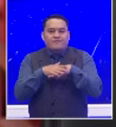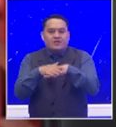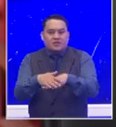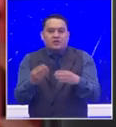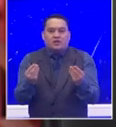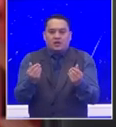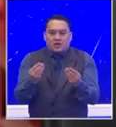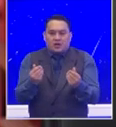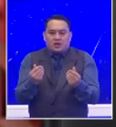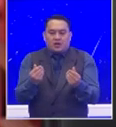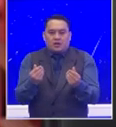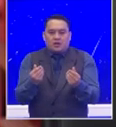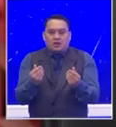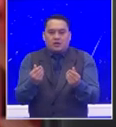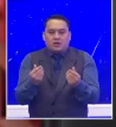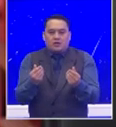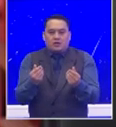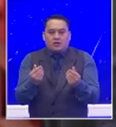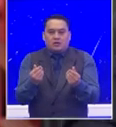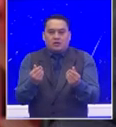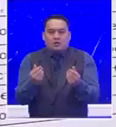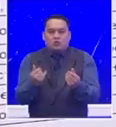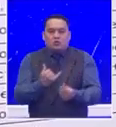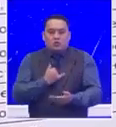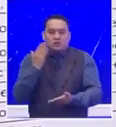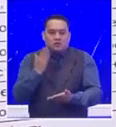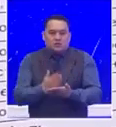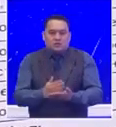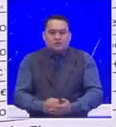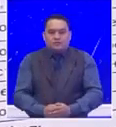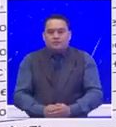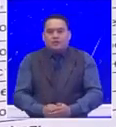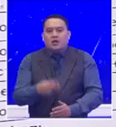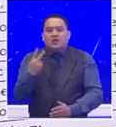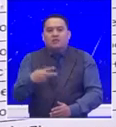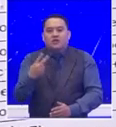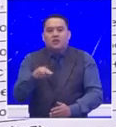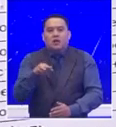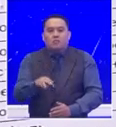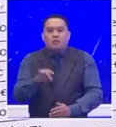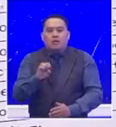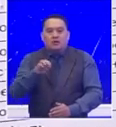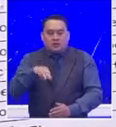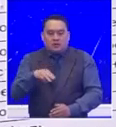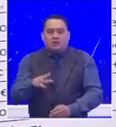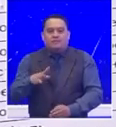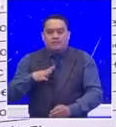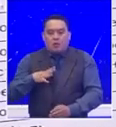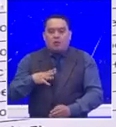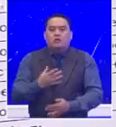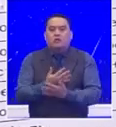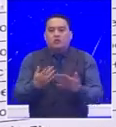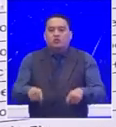средств. Эти средства в наличии имеются. По состоянию на 20 марта анализ цен на продукты питания выявил